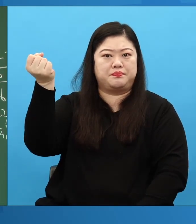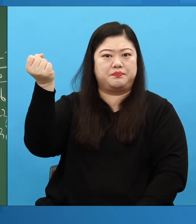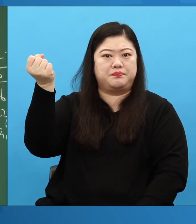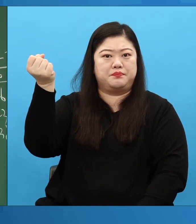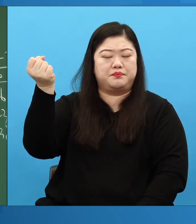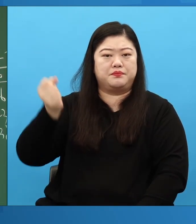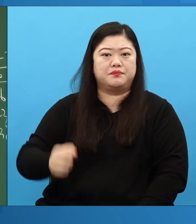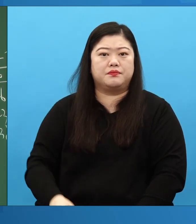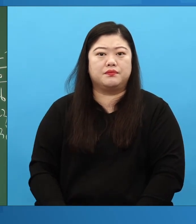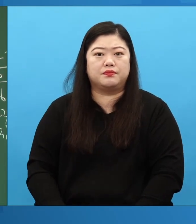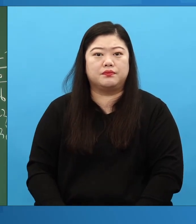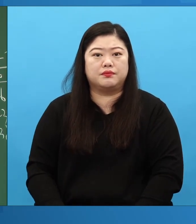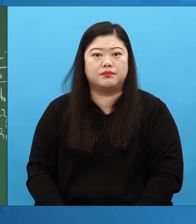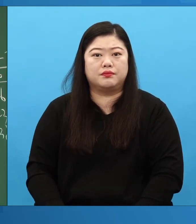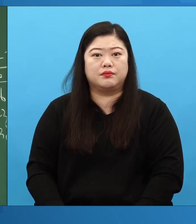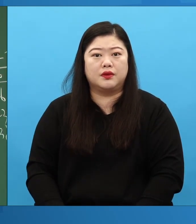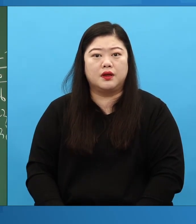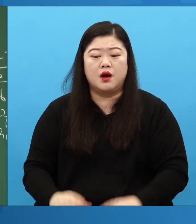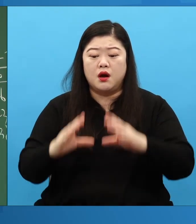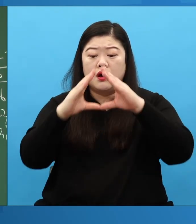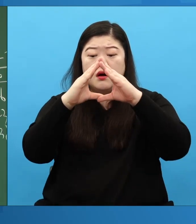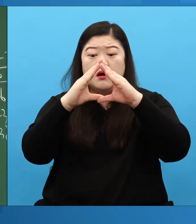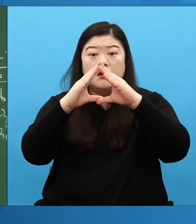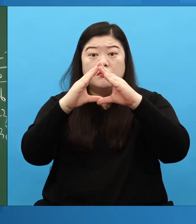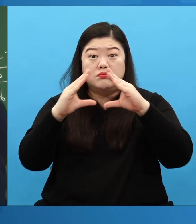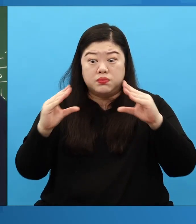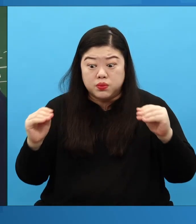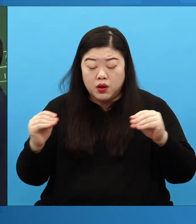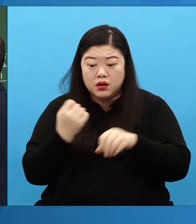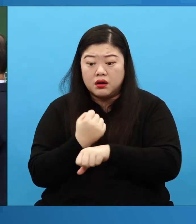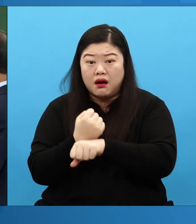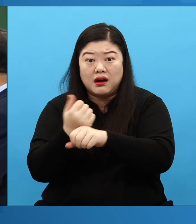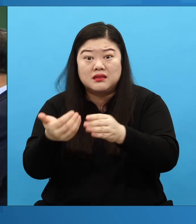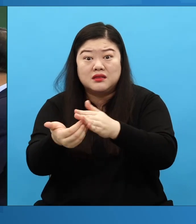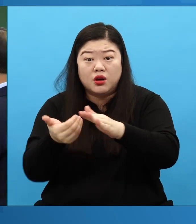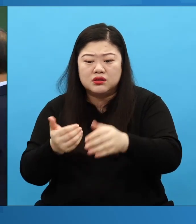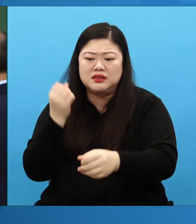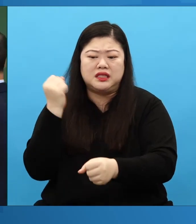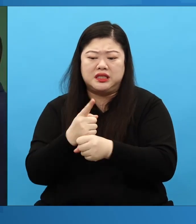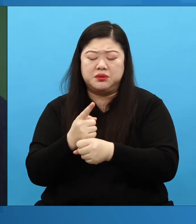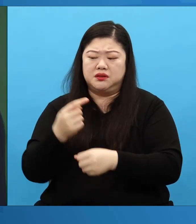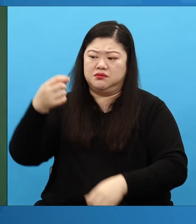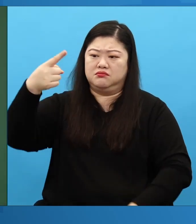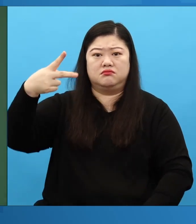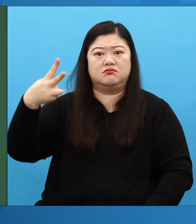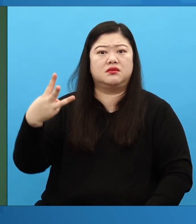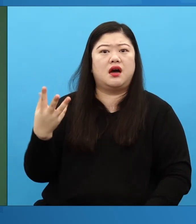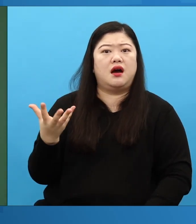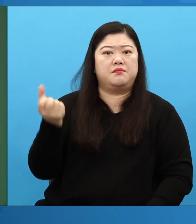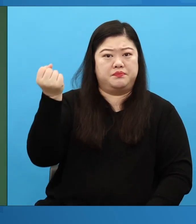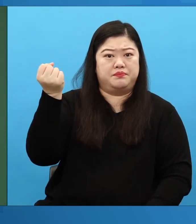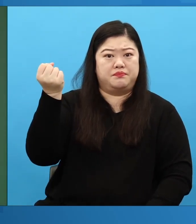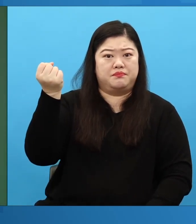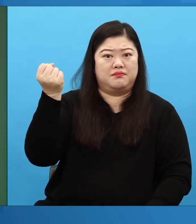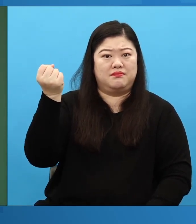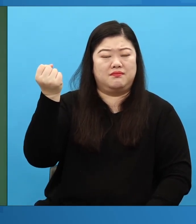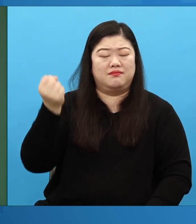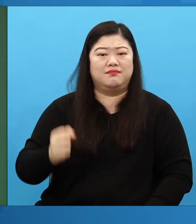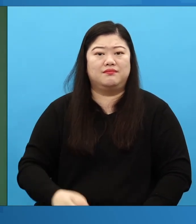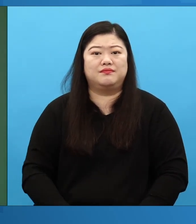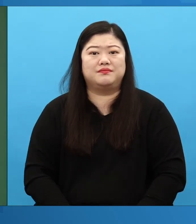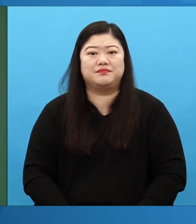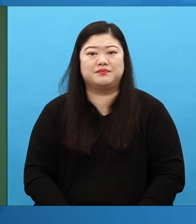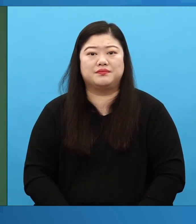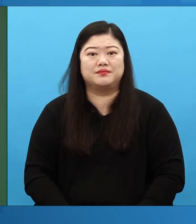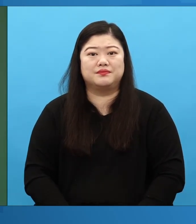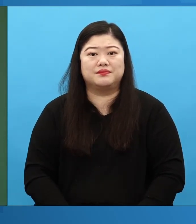상관없이 그날 가지고 있었단 말이에요. It didn't matter what day it was, he had this all the 그러니까 time. 이런 역사에 날 수밖에 없죠. And so works were bound to arise.